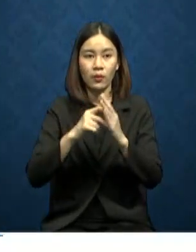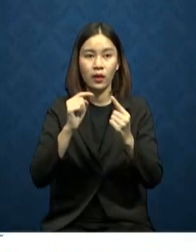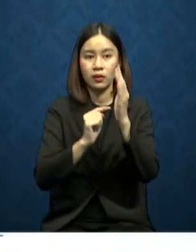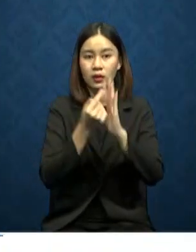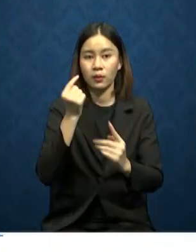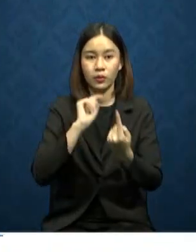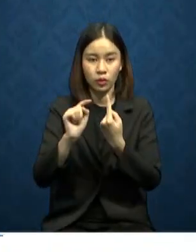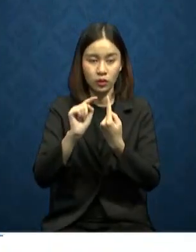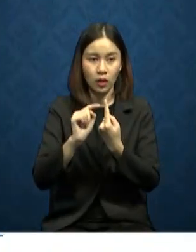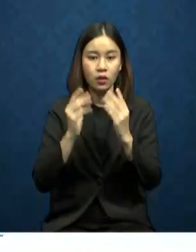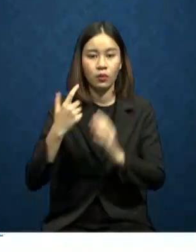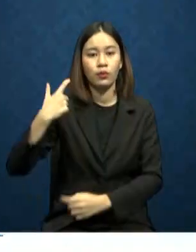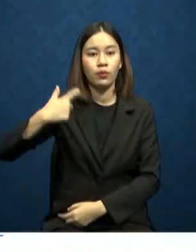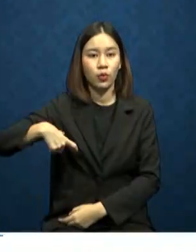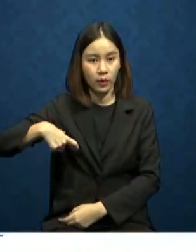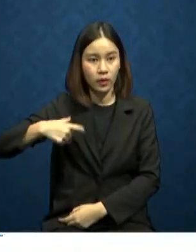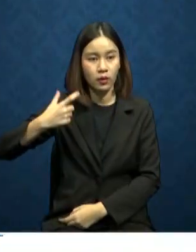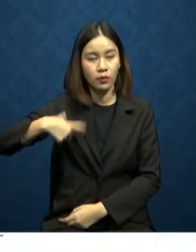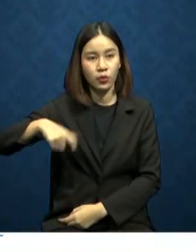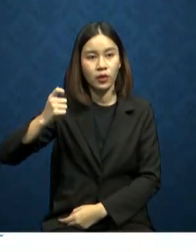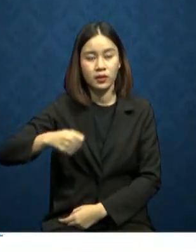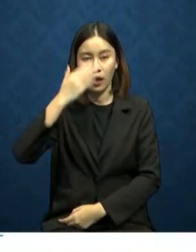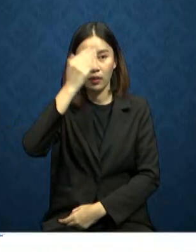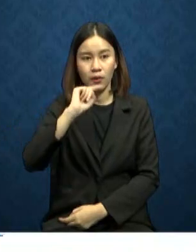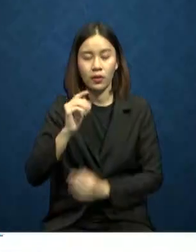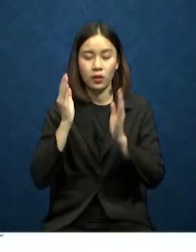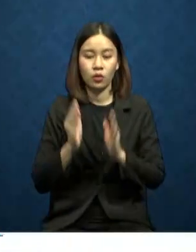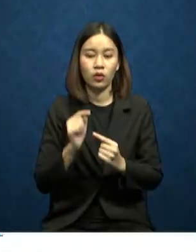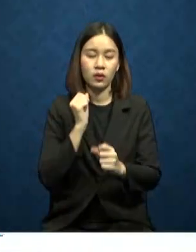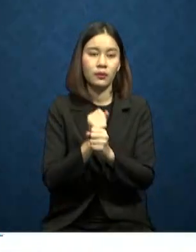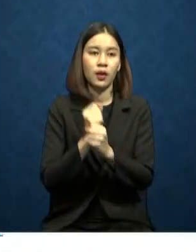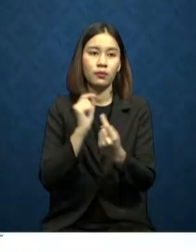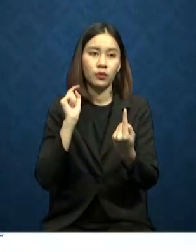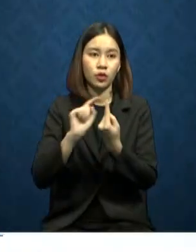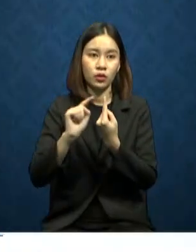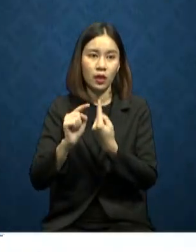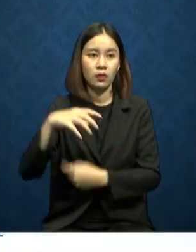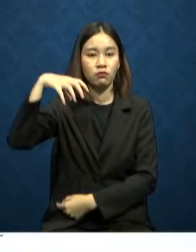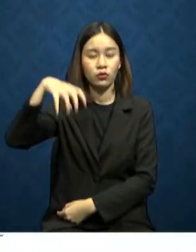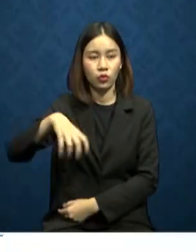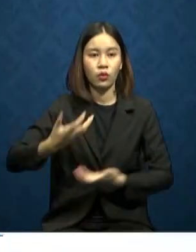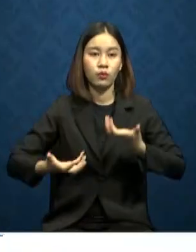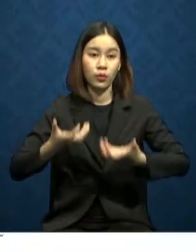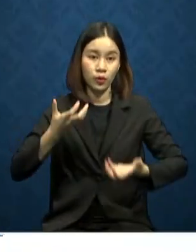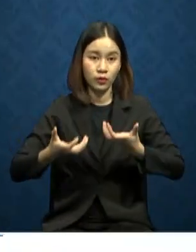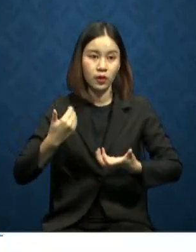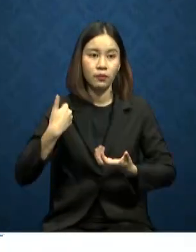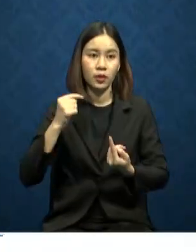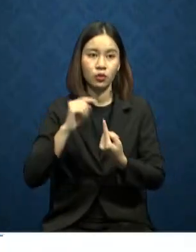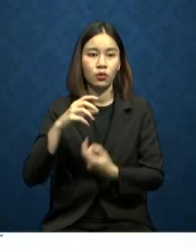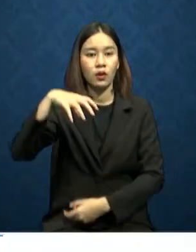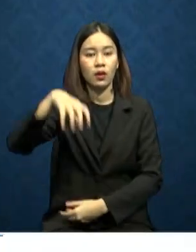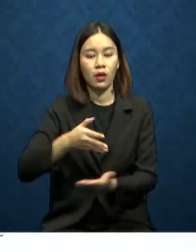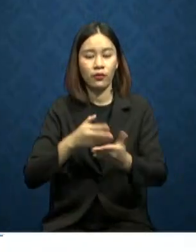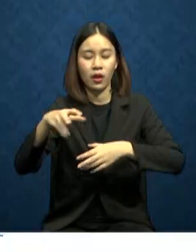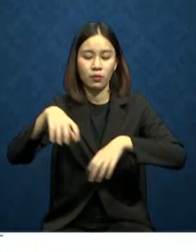แรกก็คือผู้พิพากษาตุลาการเนื่องจากว่าท่านเป็นเอ่อบุคลากรในองค์กรยุติธรรมการให้องค์กรในฝ่าย